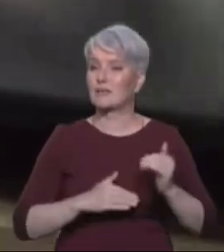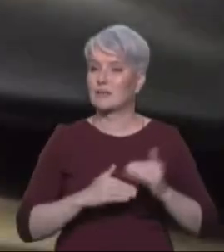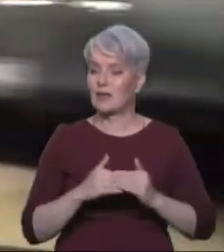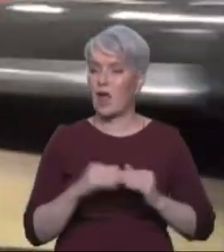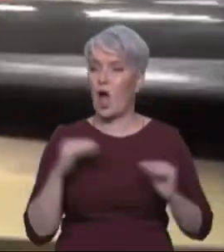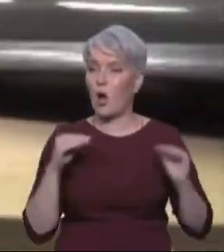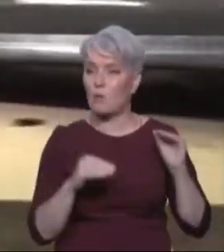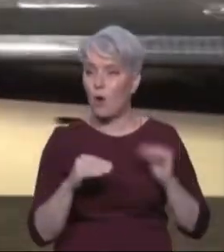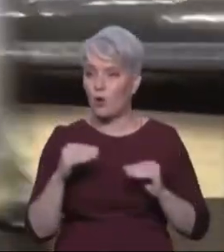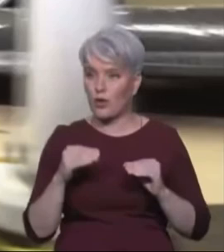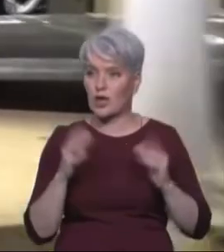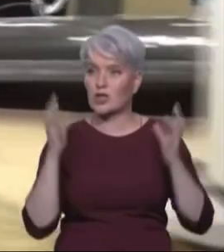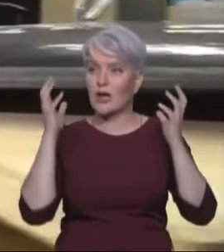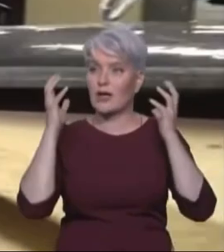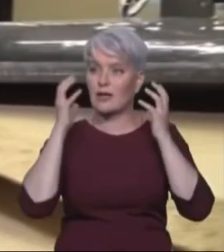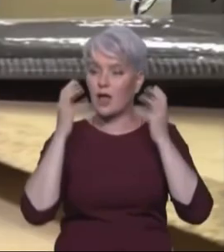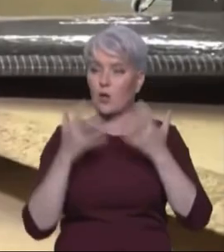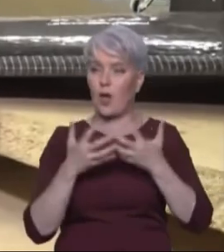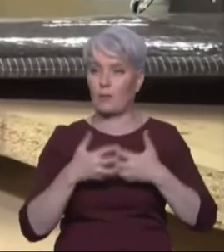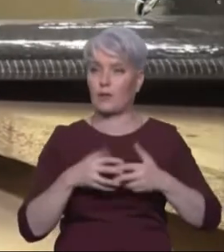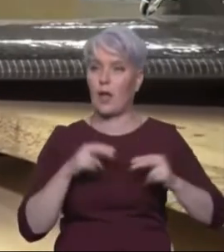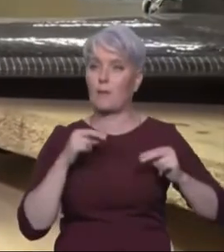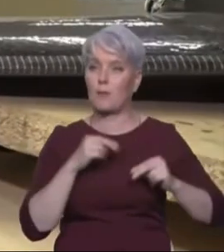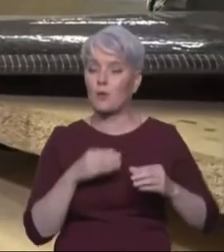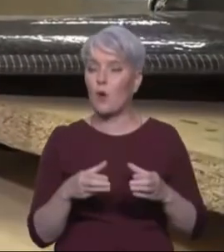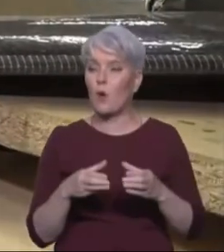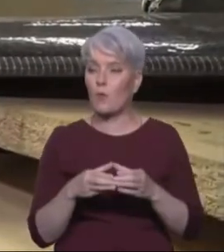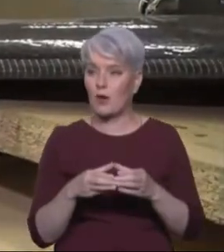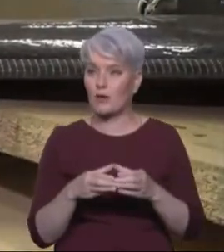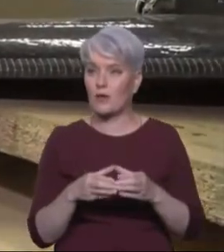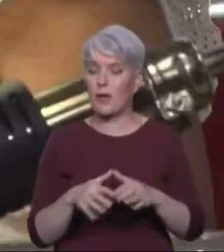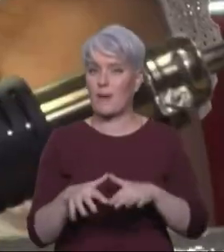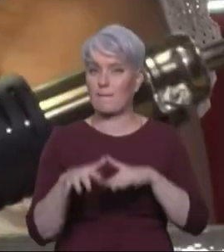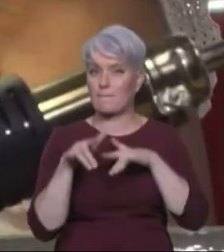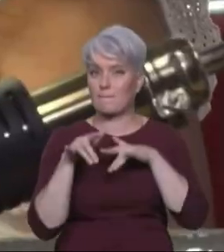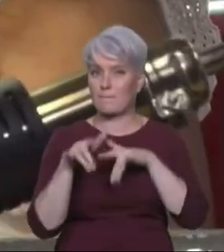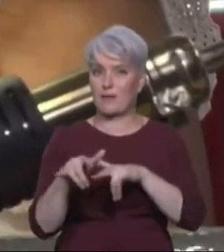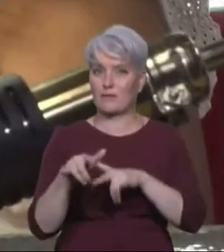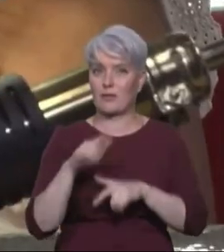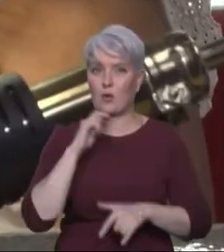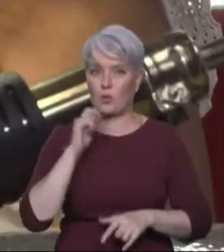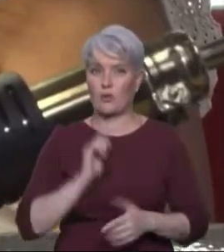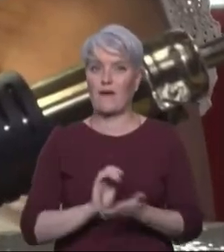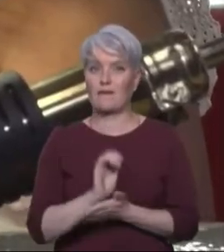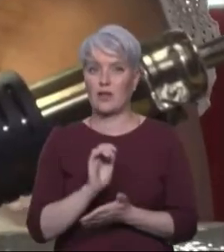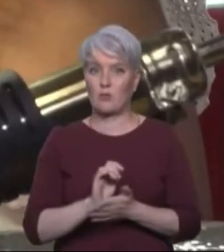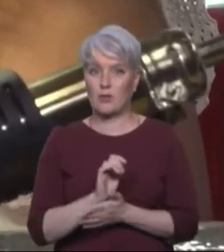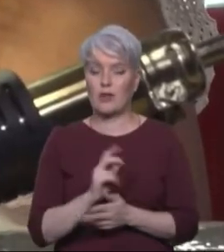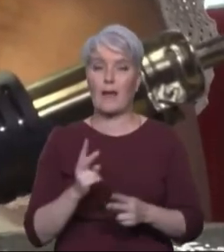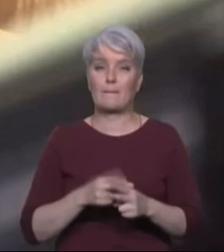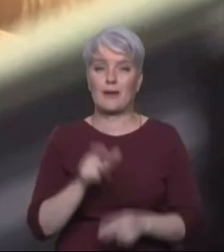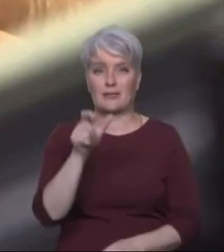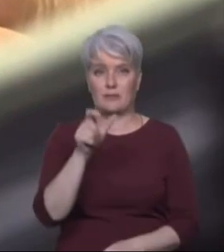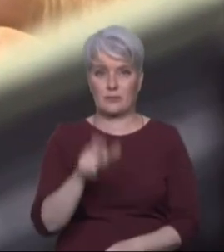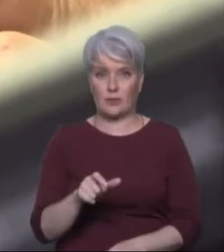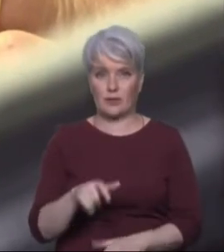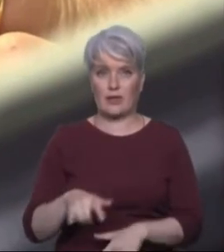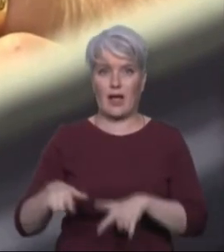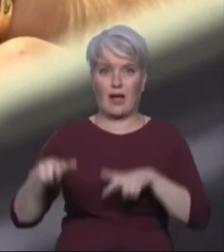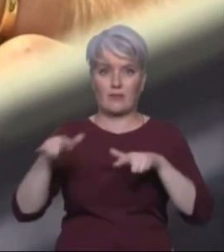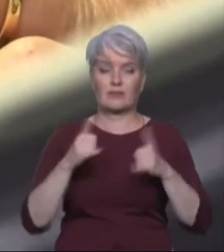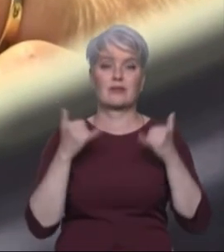монтаж радіоапаратури працює жінка в компанії бойові птахи України яка виробляє безпілодні авіаційні комплекси для